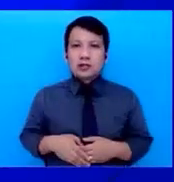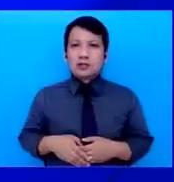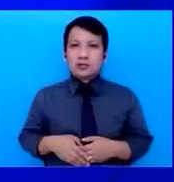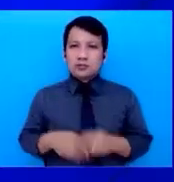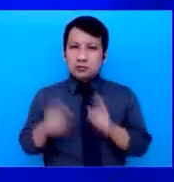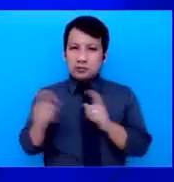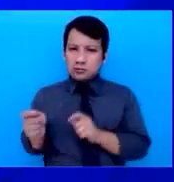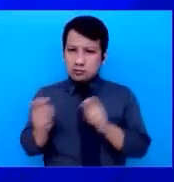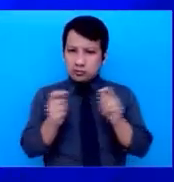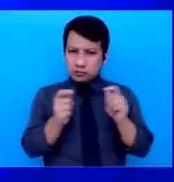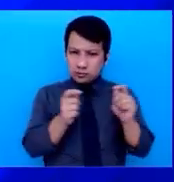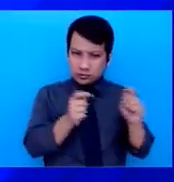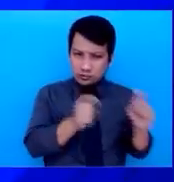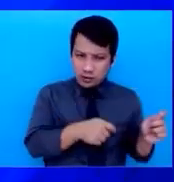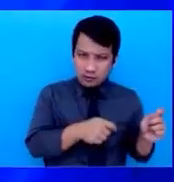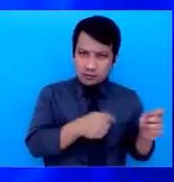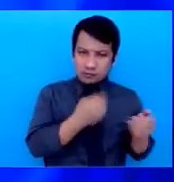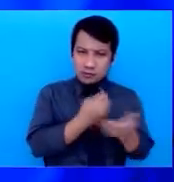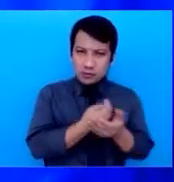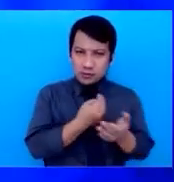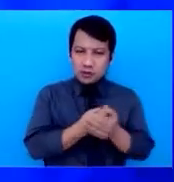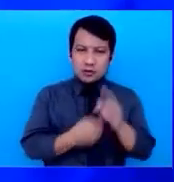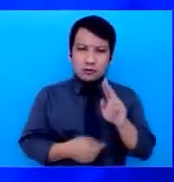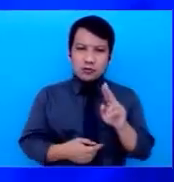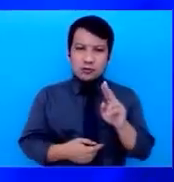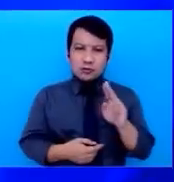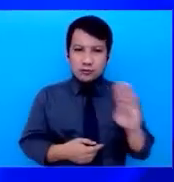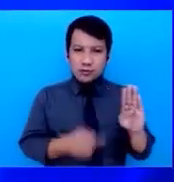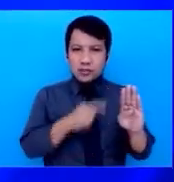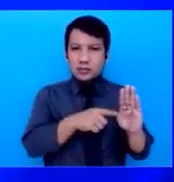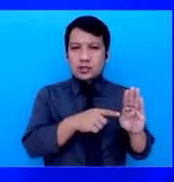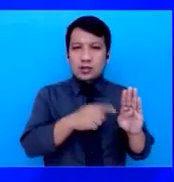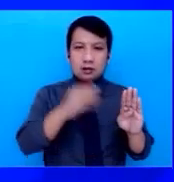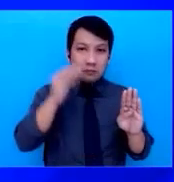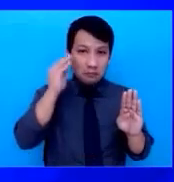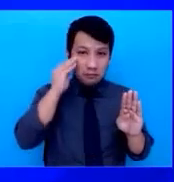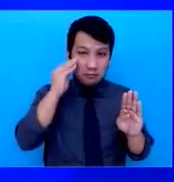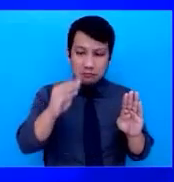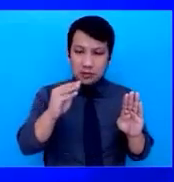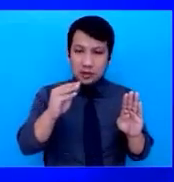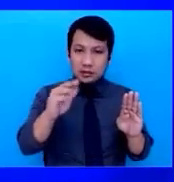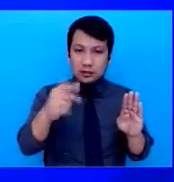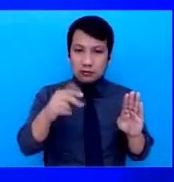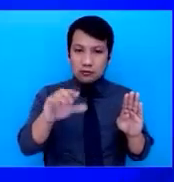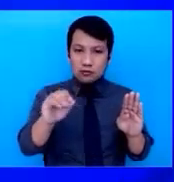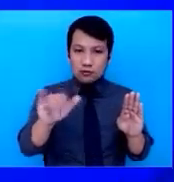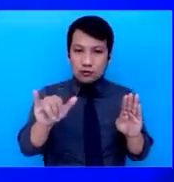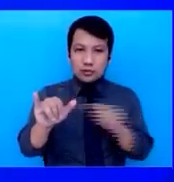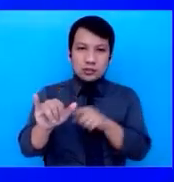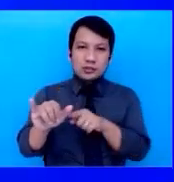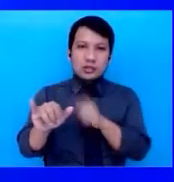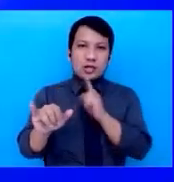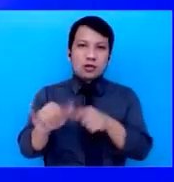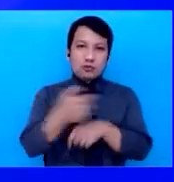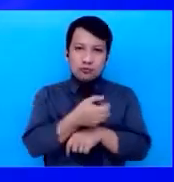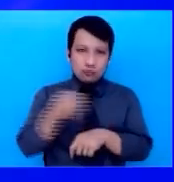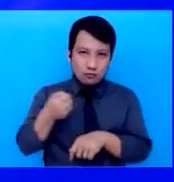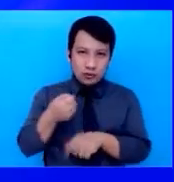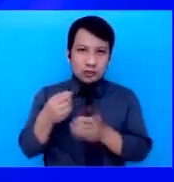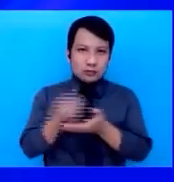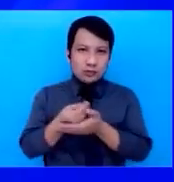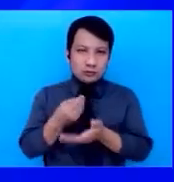ilang pera nila sa Union Bank account ng isang Mark na goyo. Siya raw ang tinuturong ng goyo sa ilang mga depositor para makabili